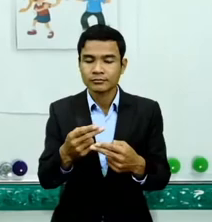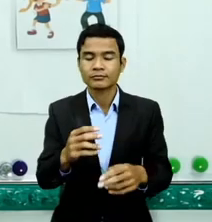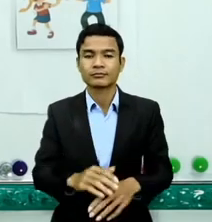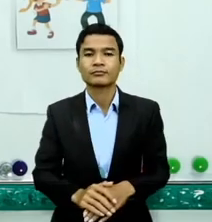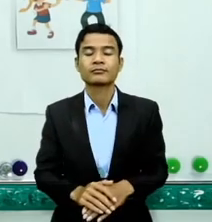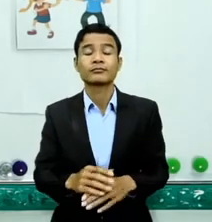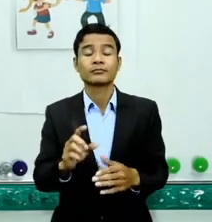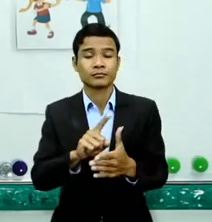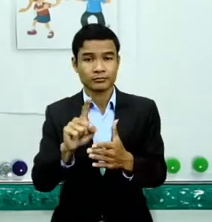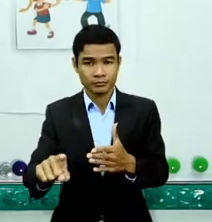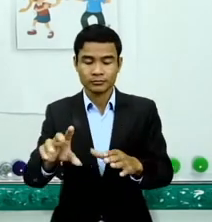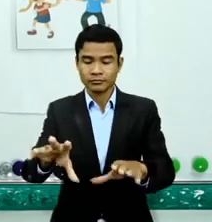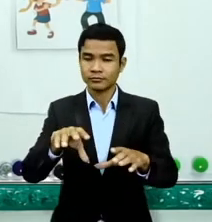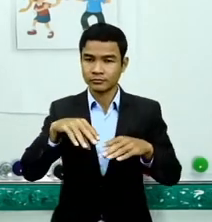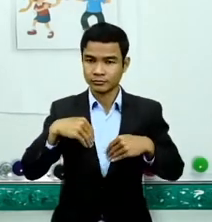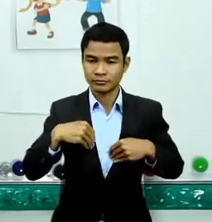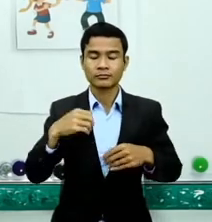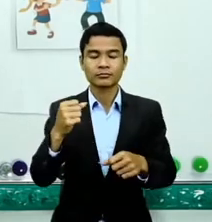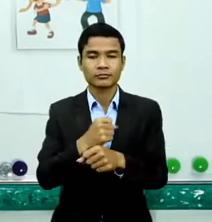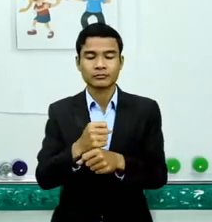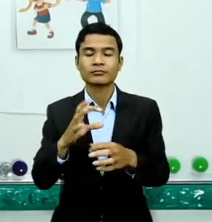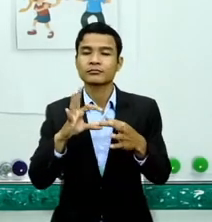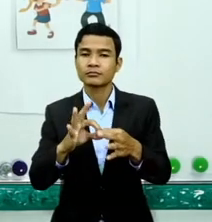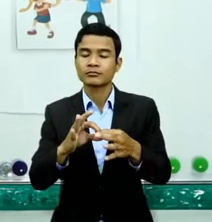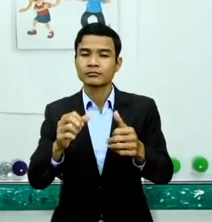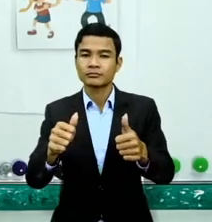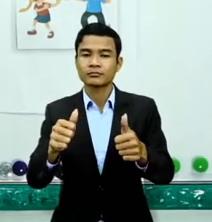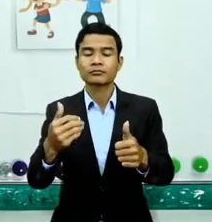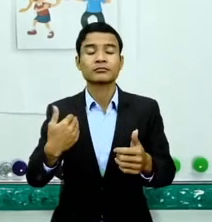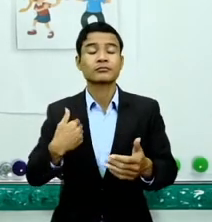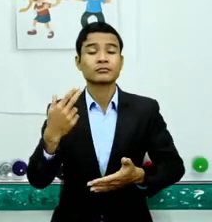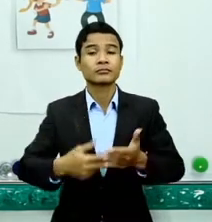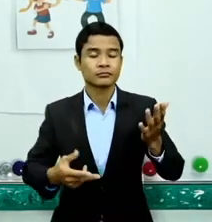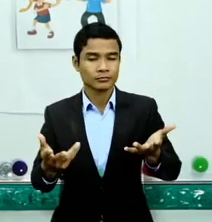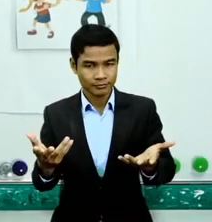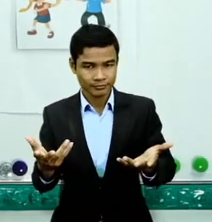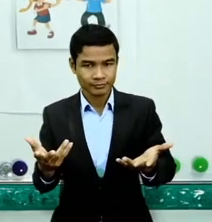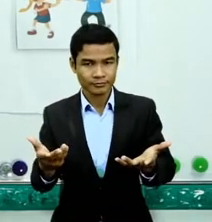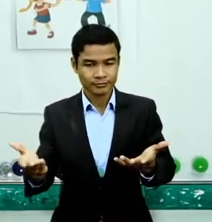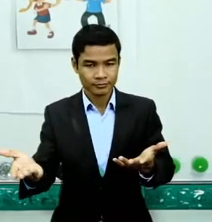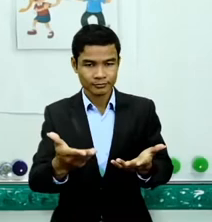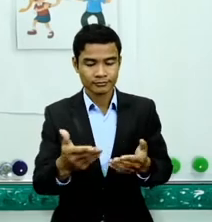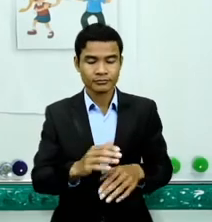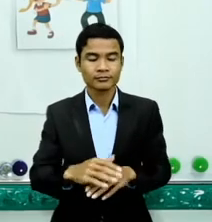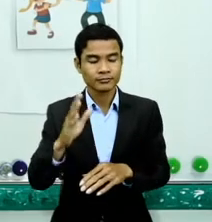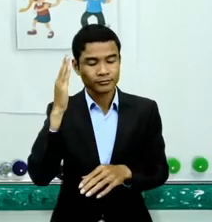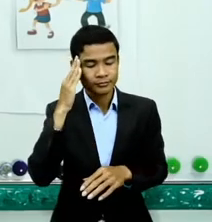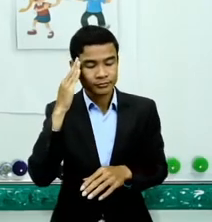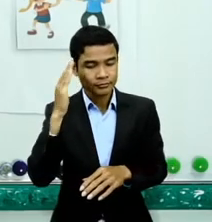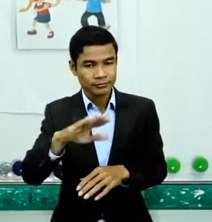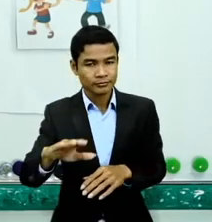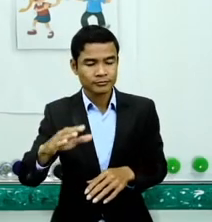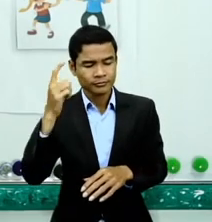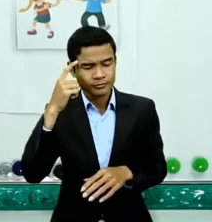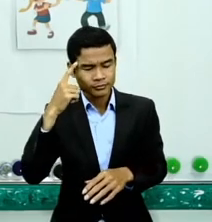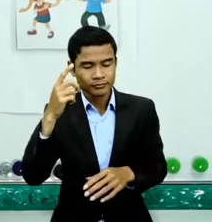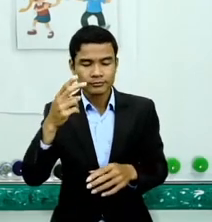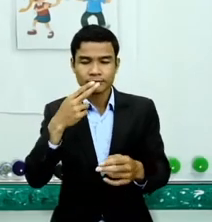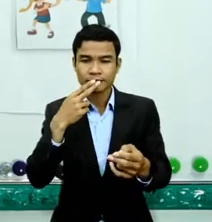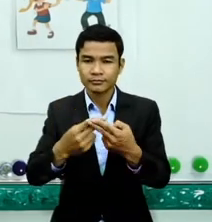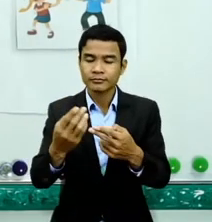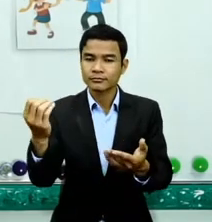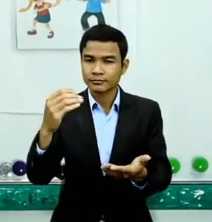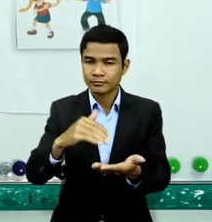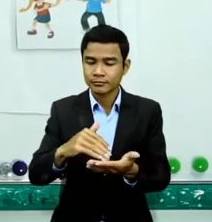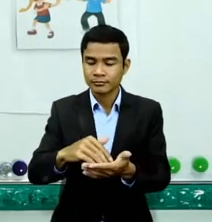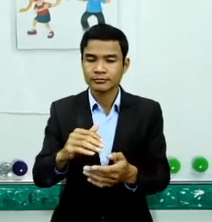táo pho lọ để bàn một pì cà phê tầm nẹt tầm nồng lọ miên ở vầy khá con chà con nẹt con chà nẹt rú gặp nẹt rú lần bên mờ